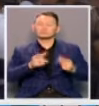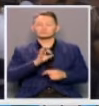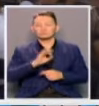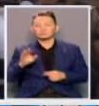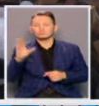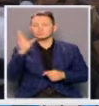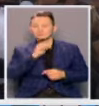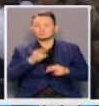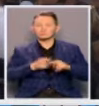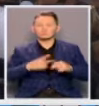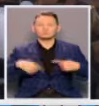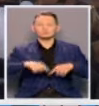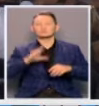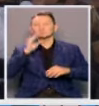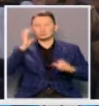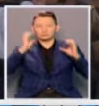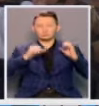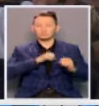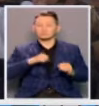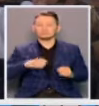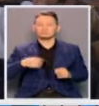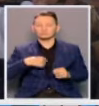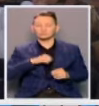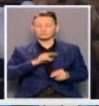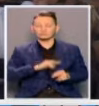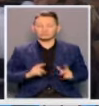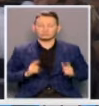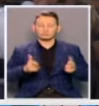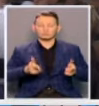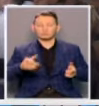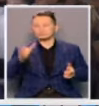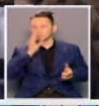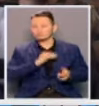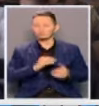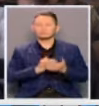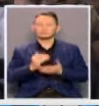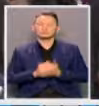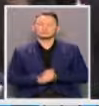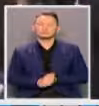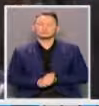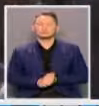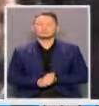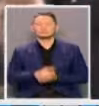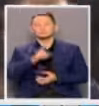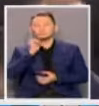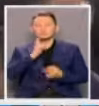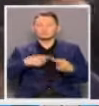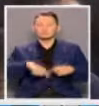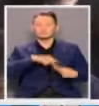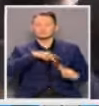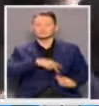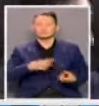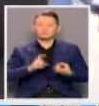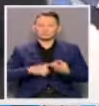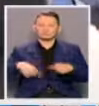көрсеткіші, бізде студенттің ең бастысы өзін жұмысқа орналасу мүмкіншілігі жоғарылайды деп есептеймін. Жастардың еңбек нарығында